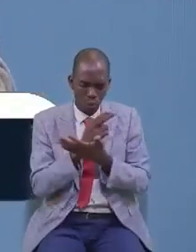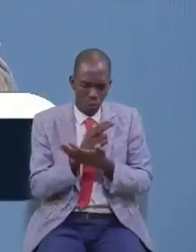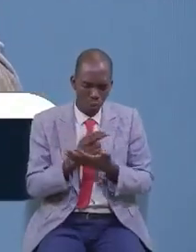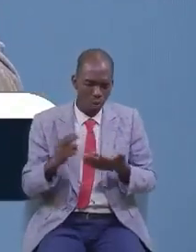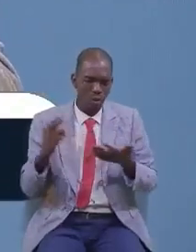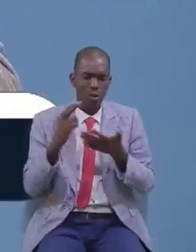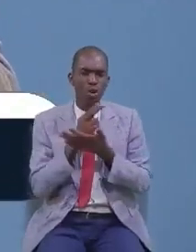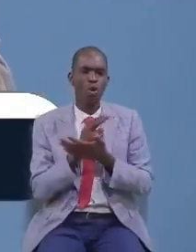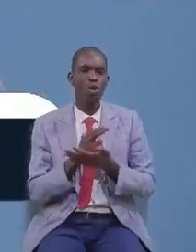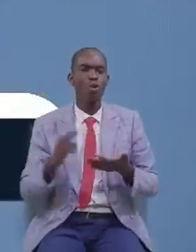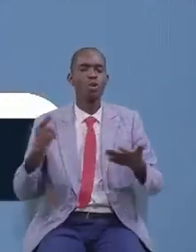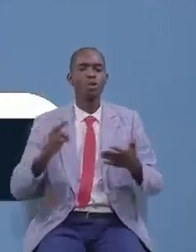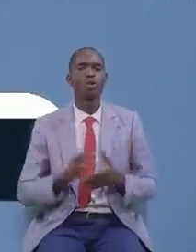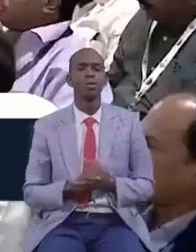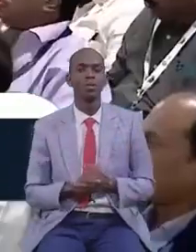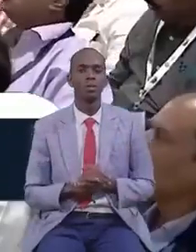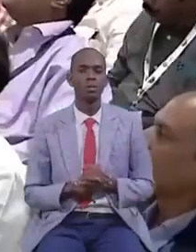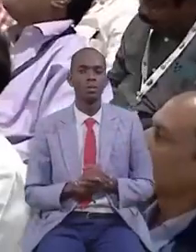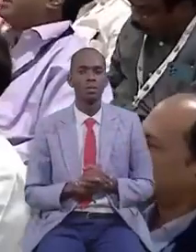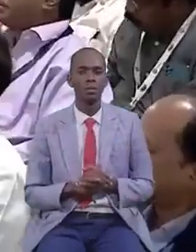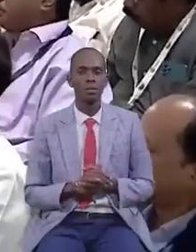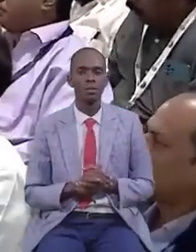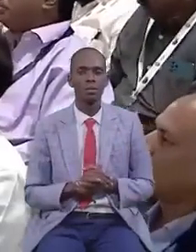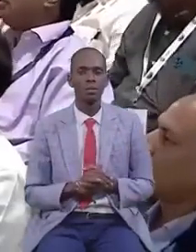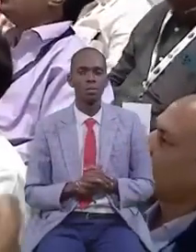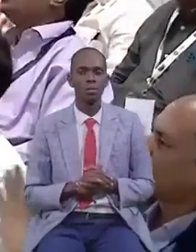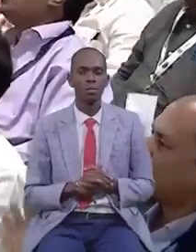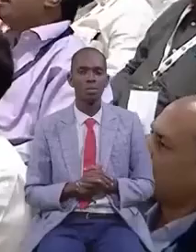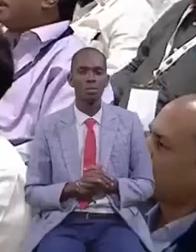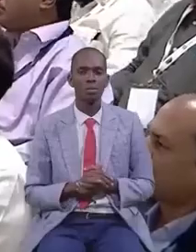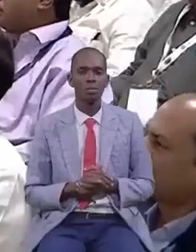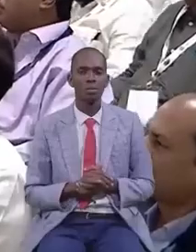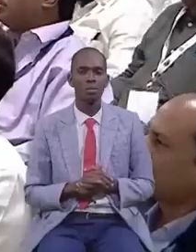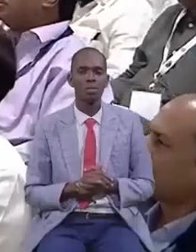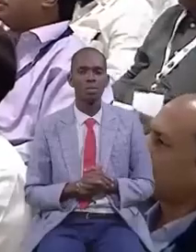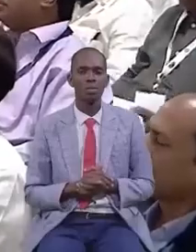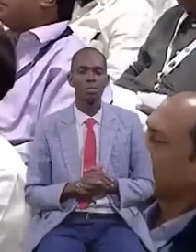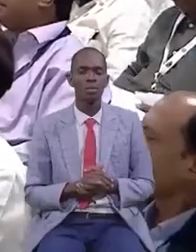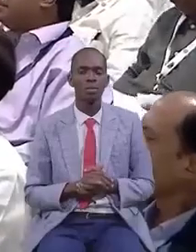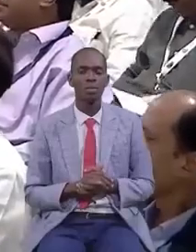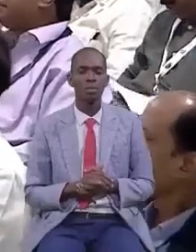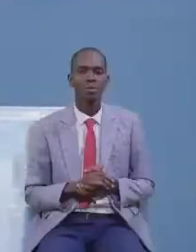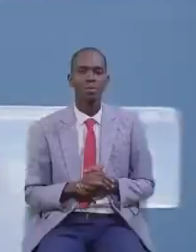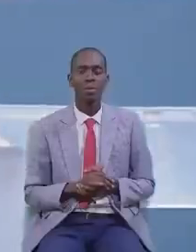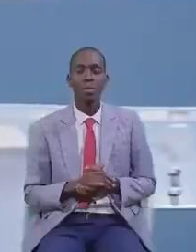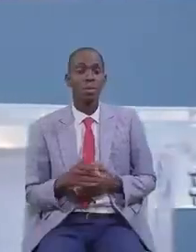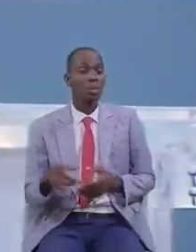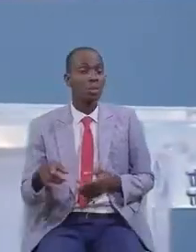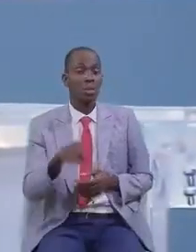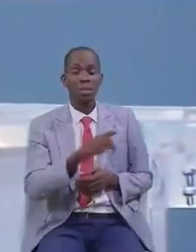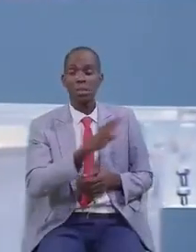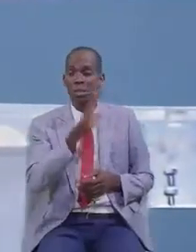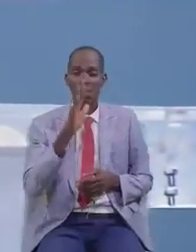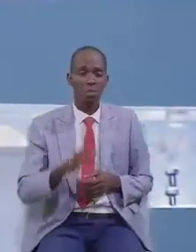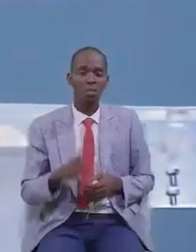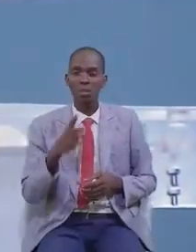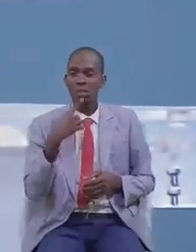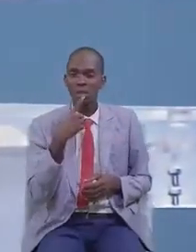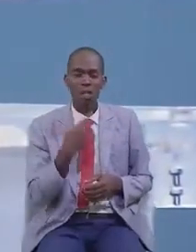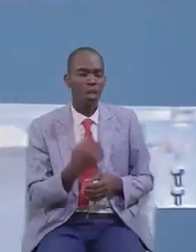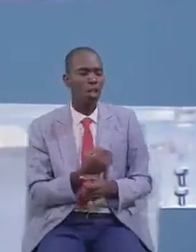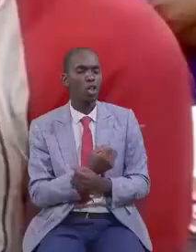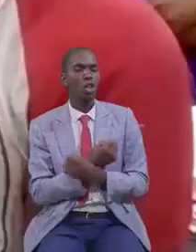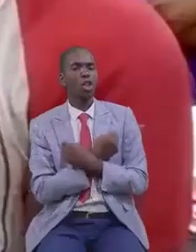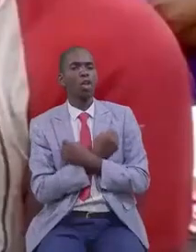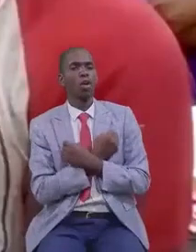వేస్తున్నారు, మీరు చెప్పండి ఏమంటున్నారు వారు? పరిశుద్ధుడు, పరిశుద్ధుడు, పరిశుద్ధుడు. దేని సే లవ్, లవ్,